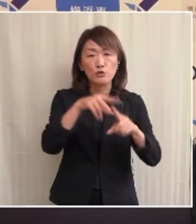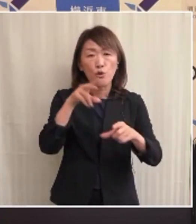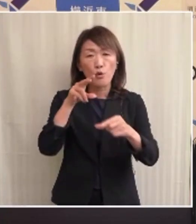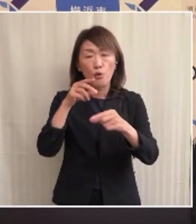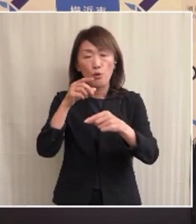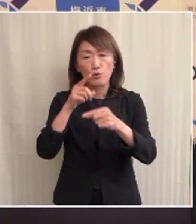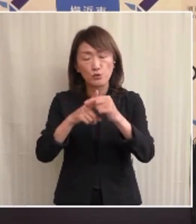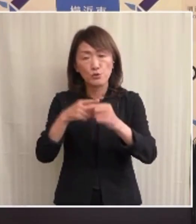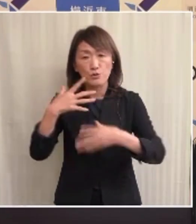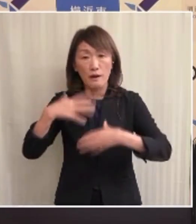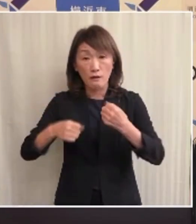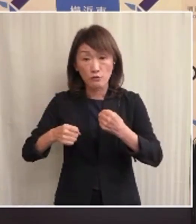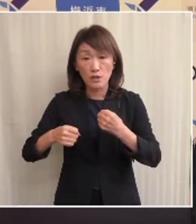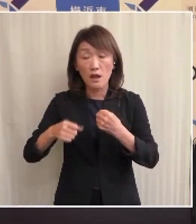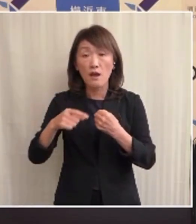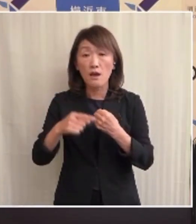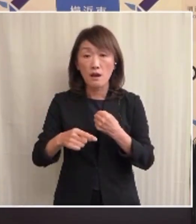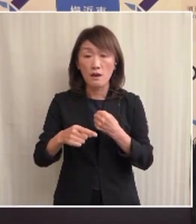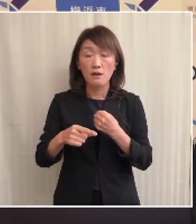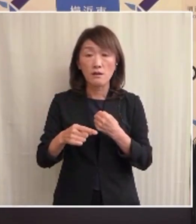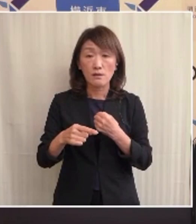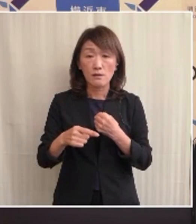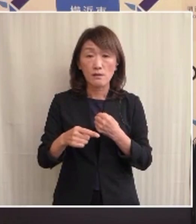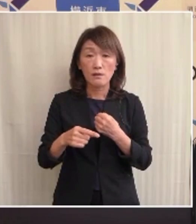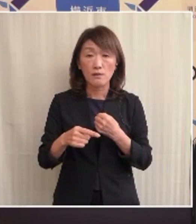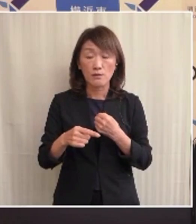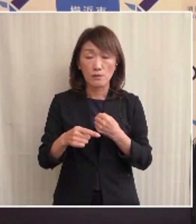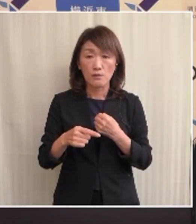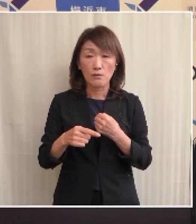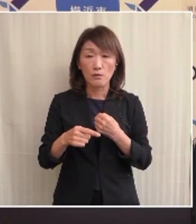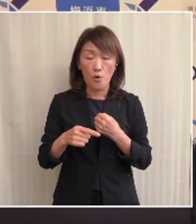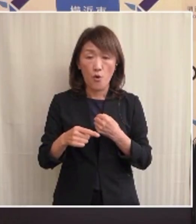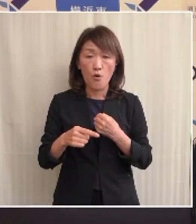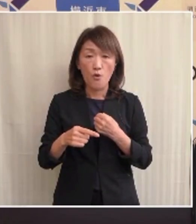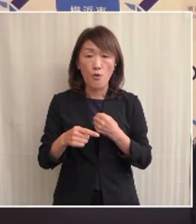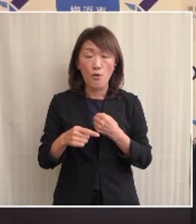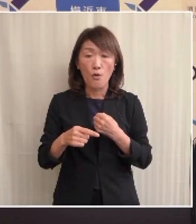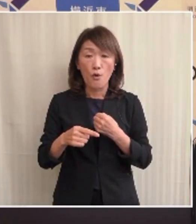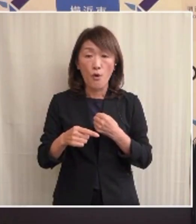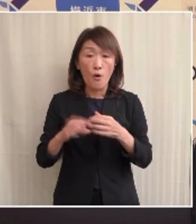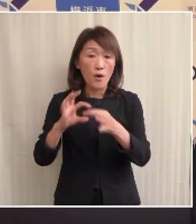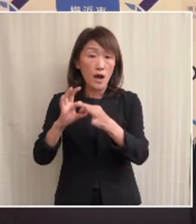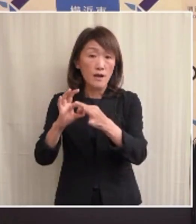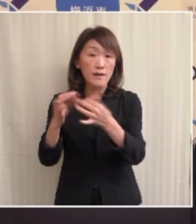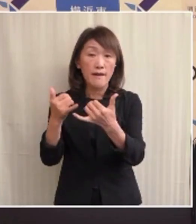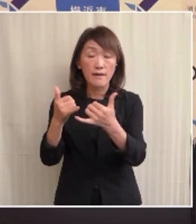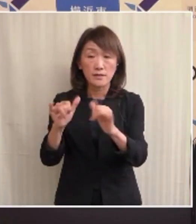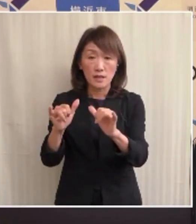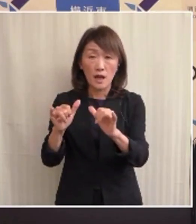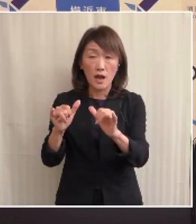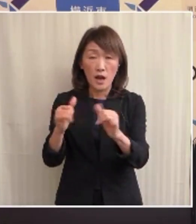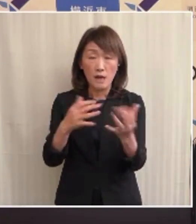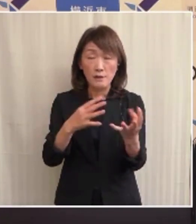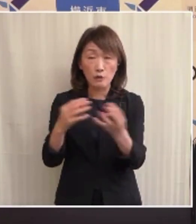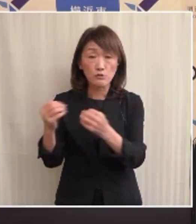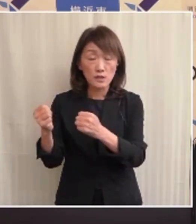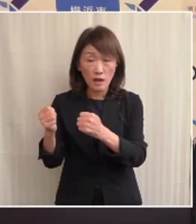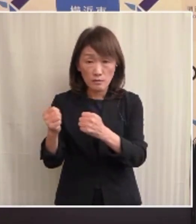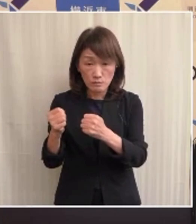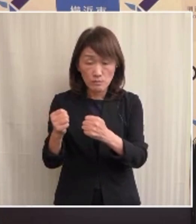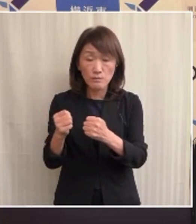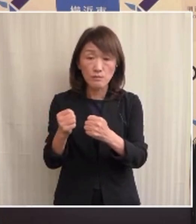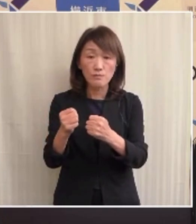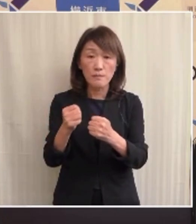生の、まあ、生徒の関係者が多く見られていると思います